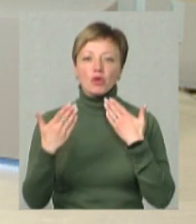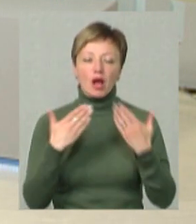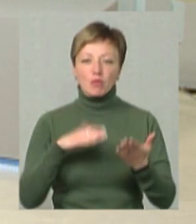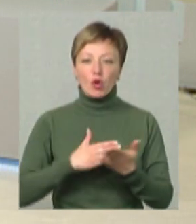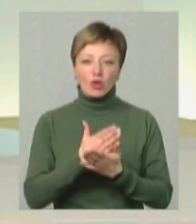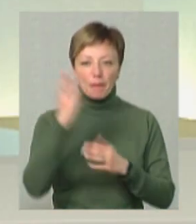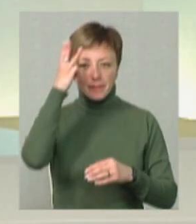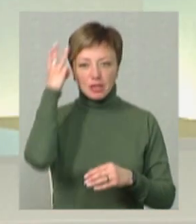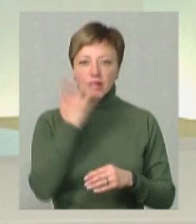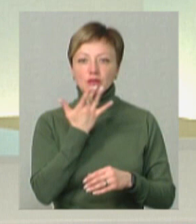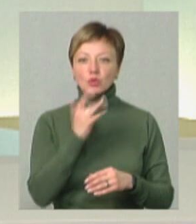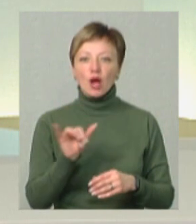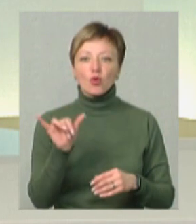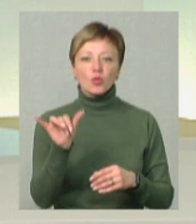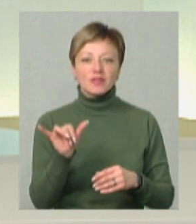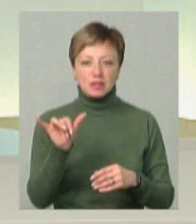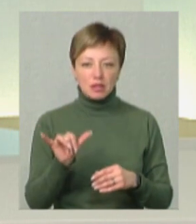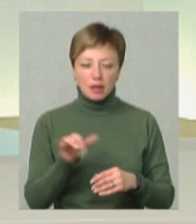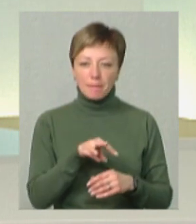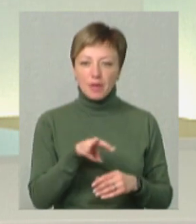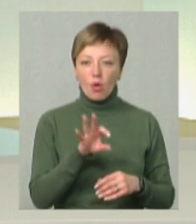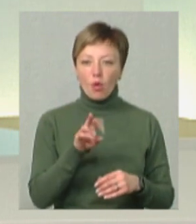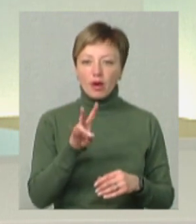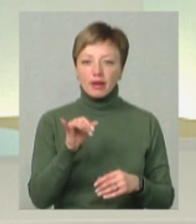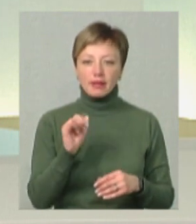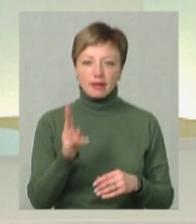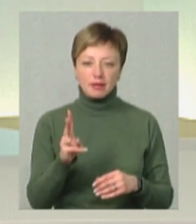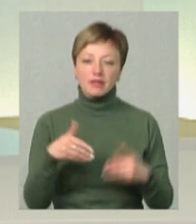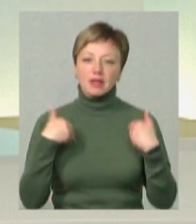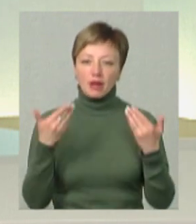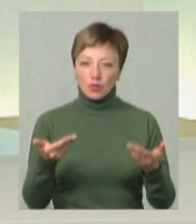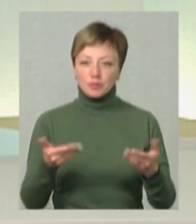політології Хмельницького національного університету Миколою Олійником. Вітаю.